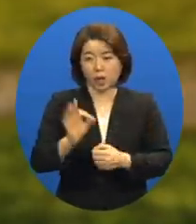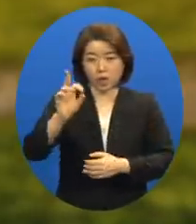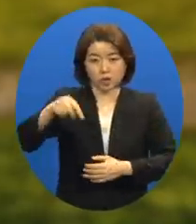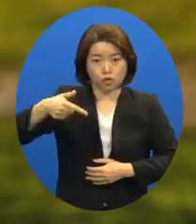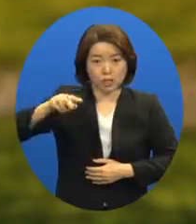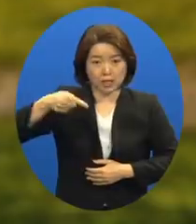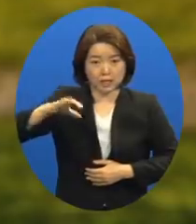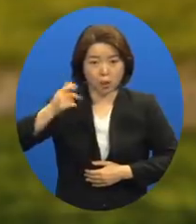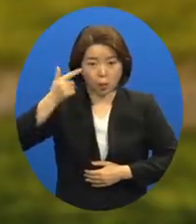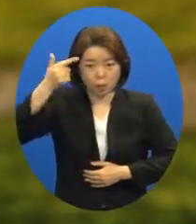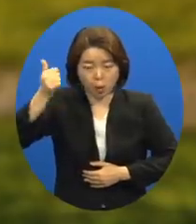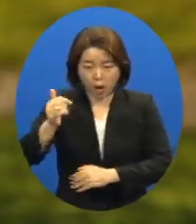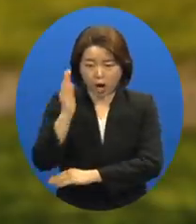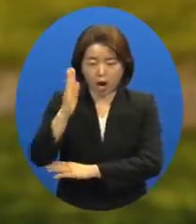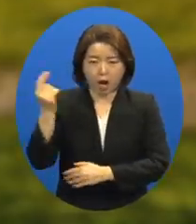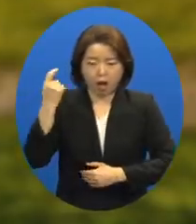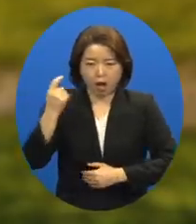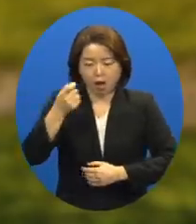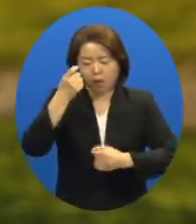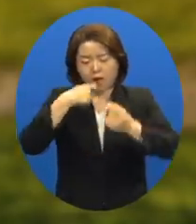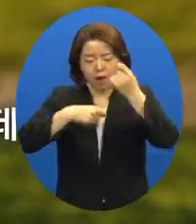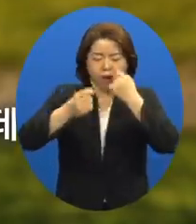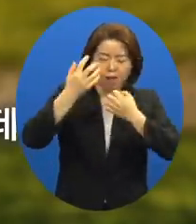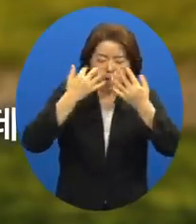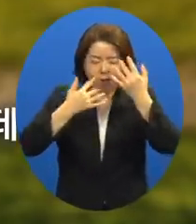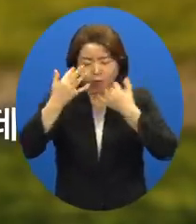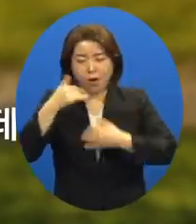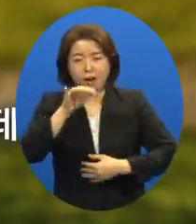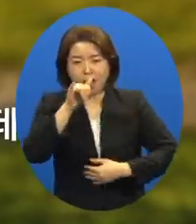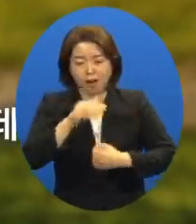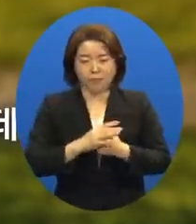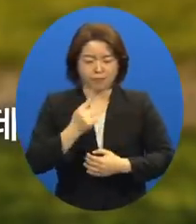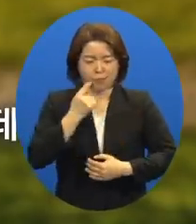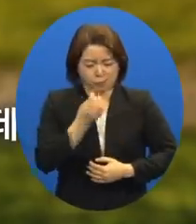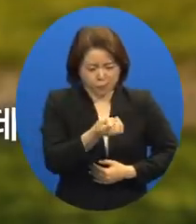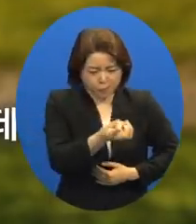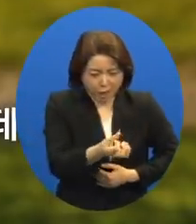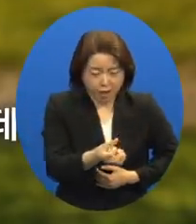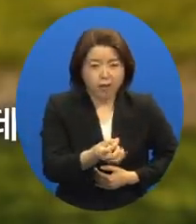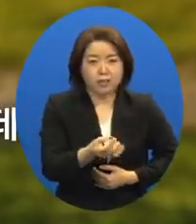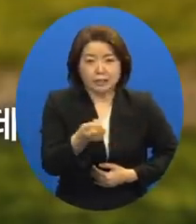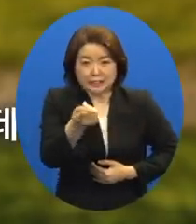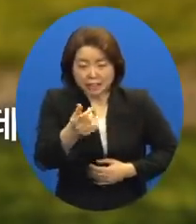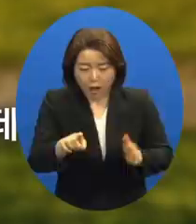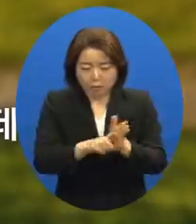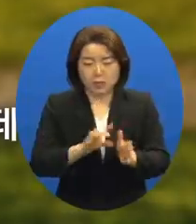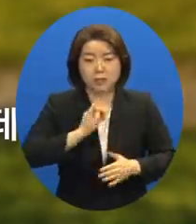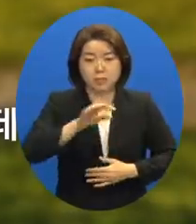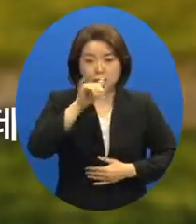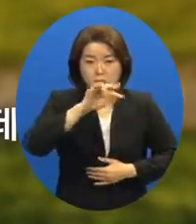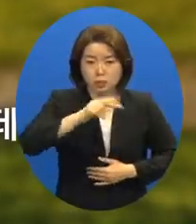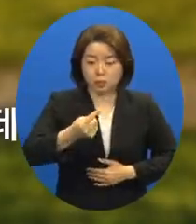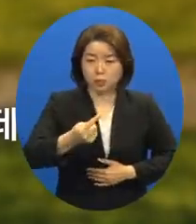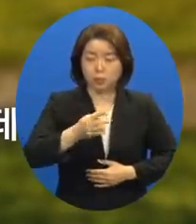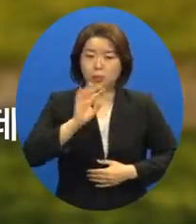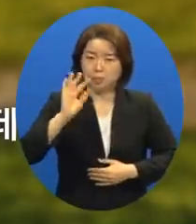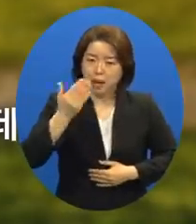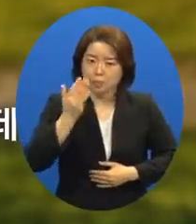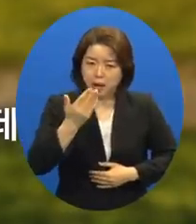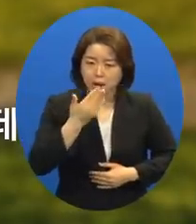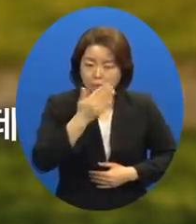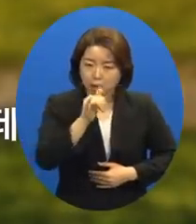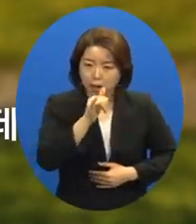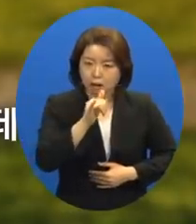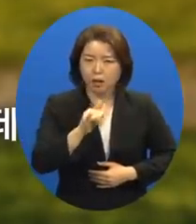듣는데 하염없이 눈물이 났습니다. 겨자씨만한 믿음만 있어도 된다. 그 말씀을 하셨는데 그 말씀이